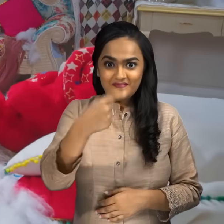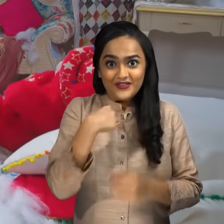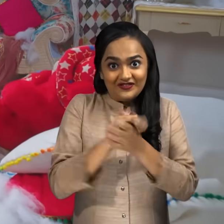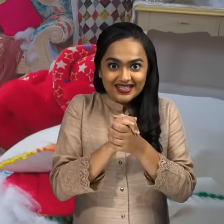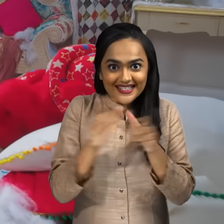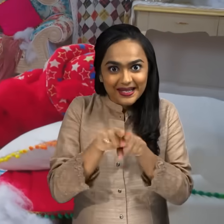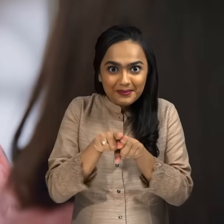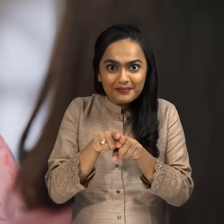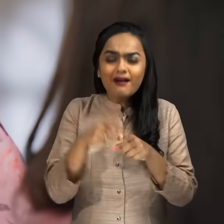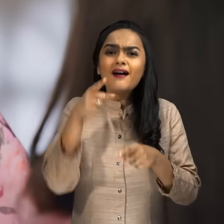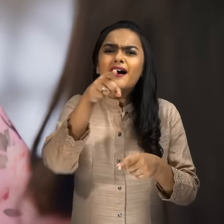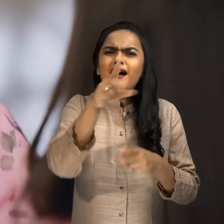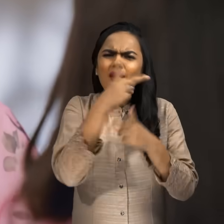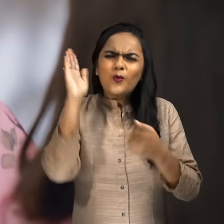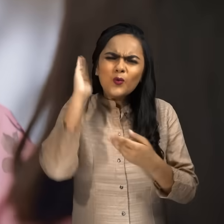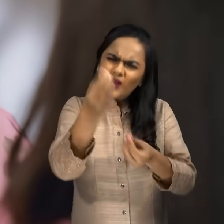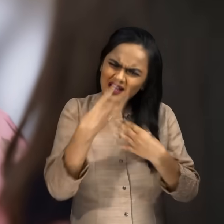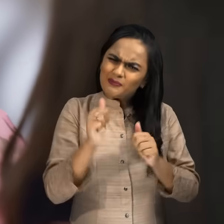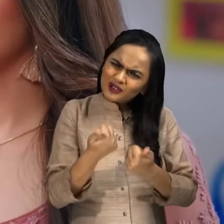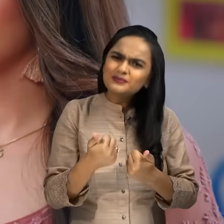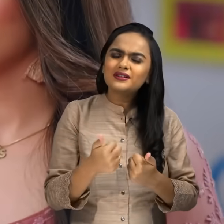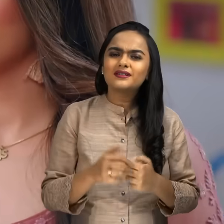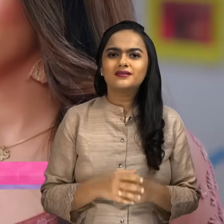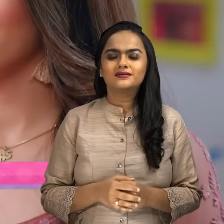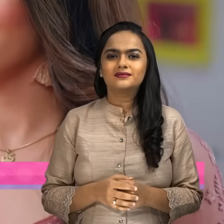मैं तेरी दोस्त हूं ना, तो मुझे जरूर बता सकती।